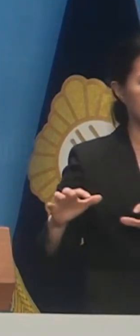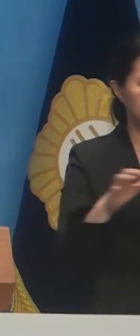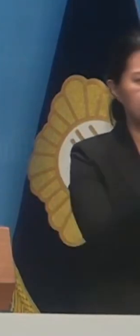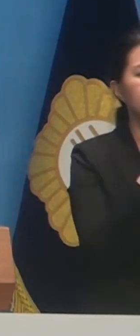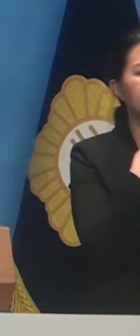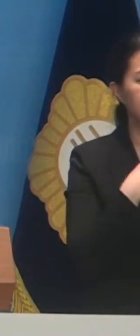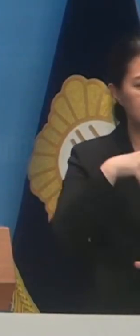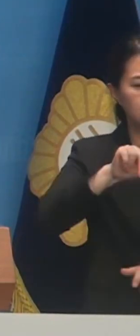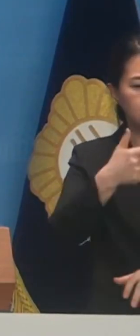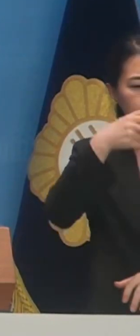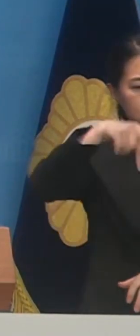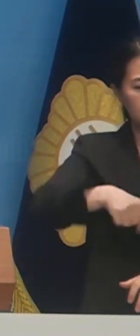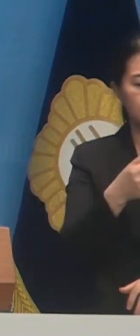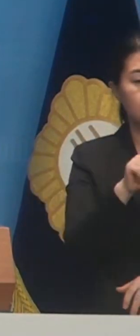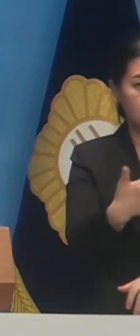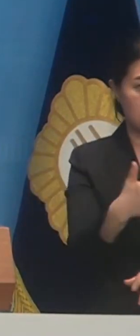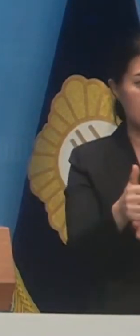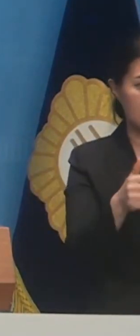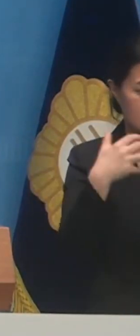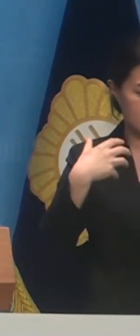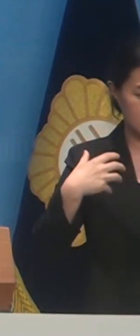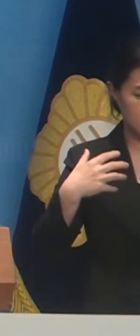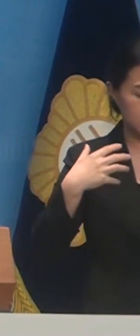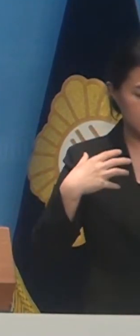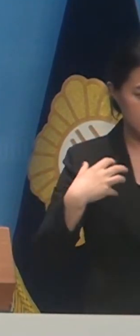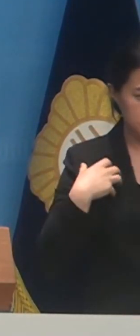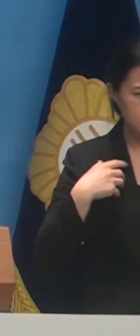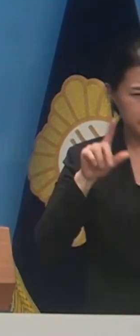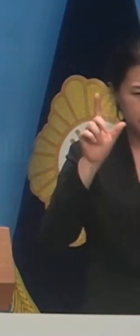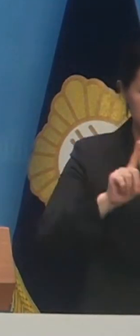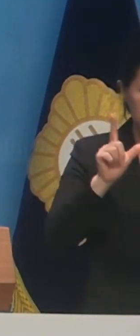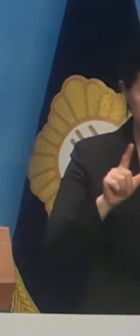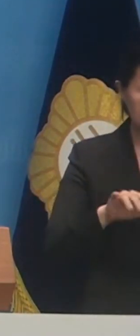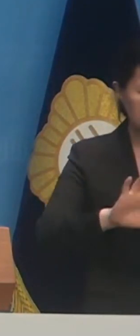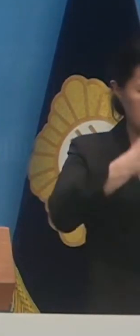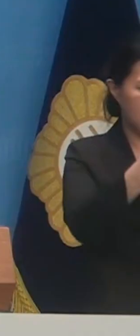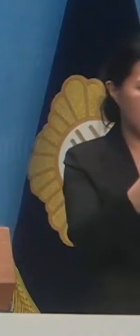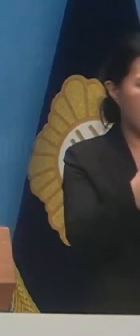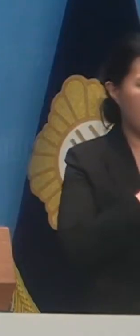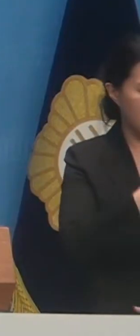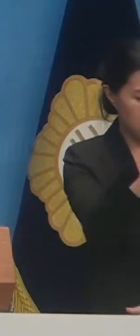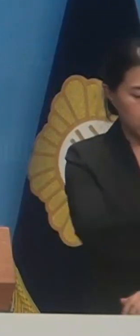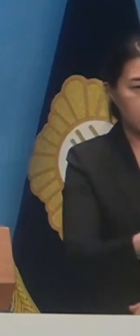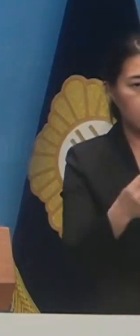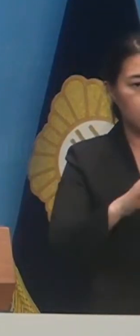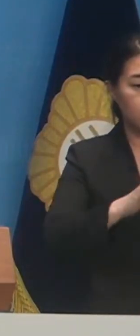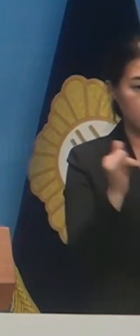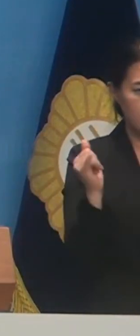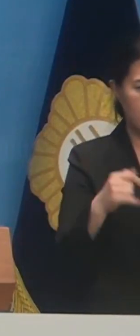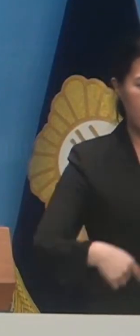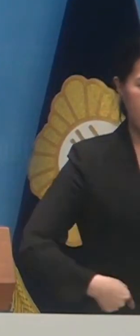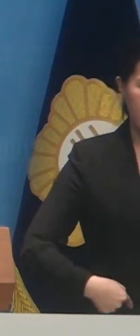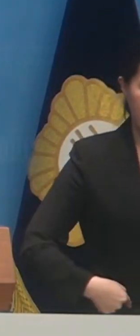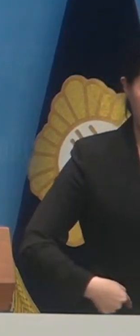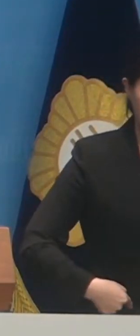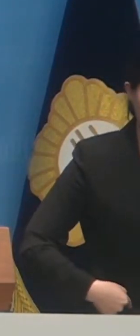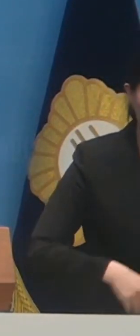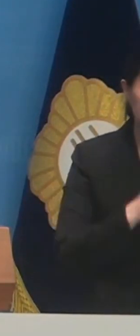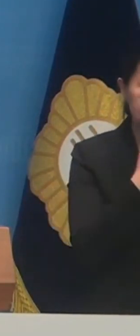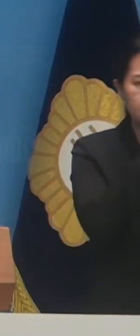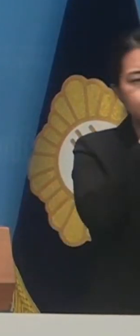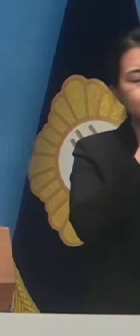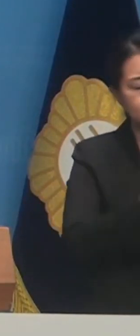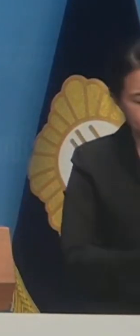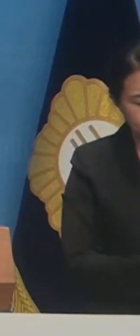정권의 무도함을 전 세계에 널리 알리고 동시에 우리 국민에게 양심이 어찌 이토록